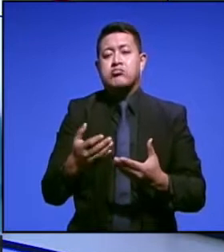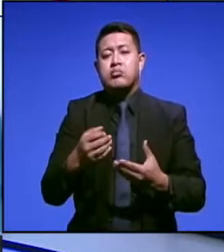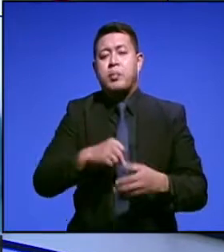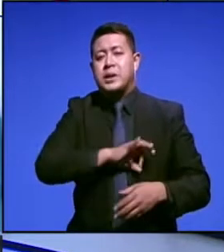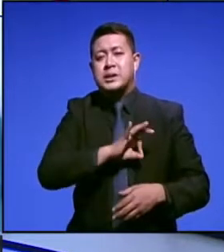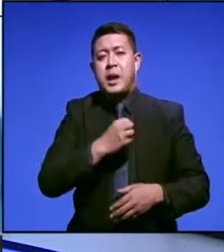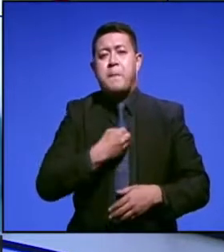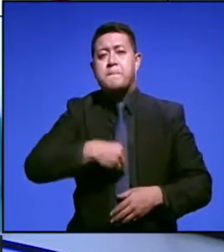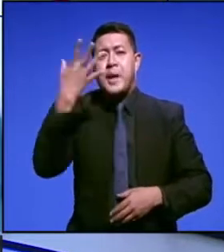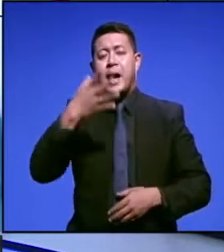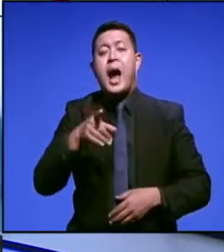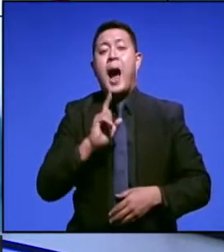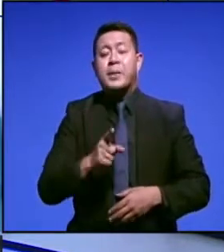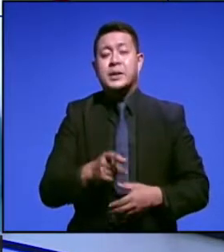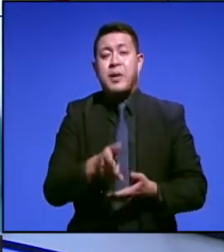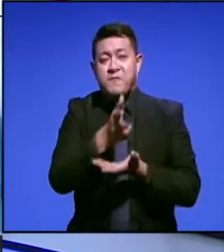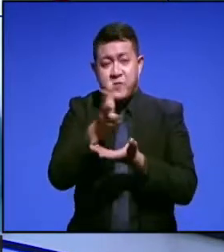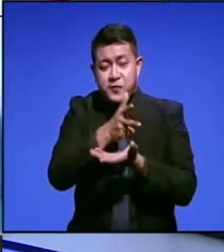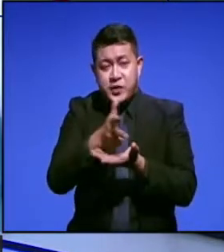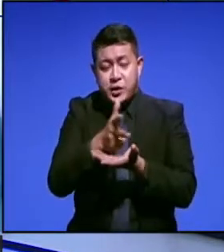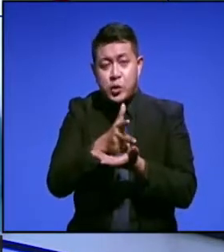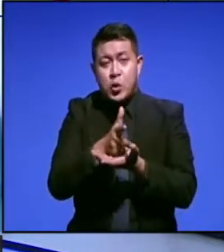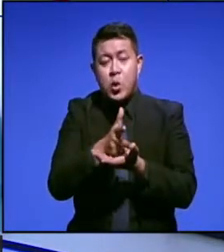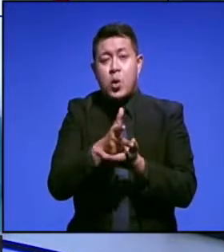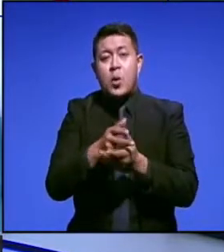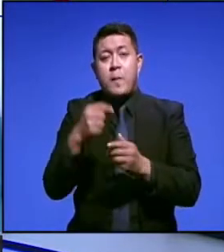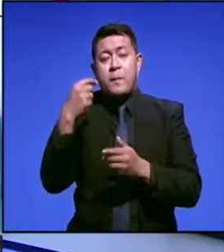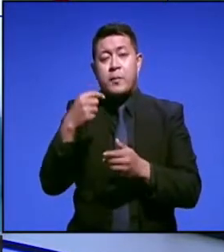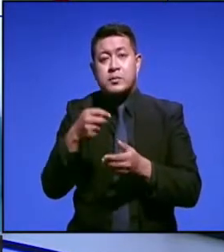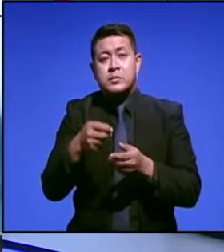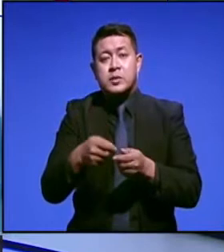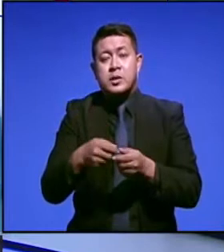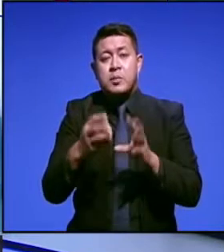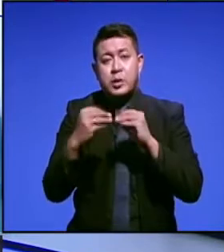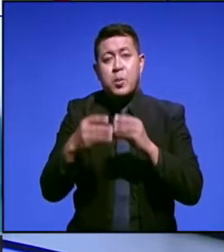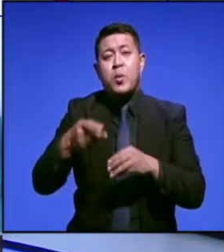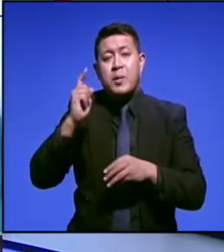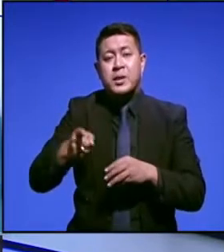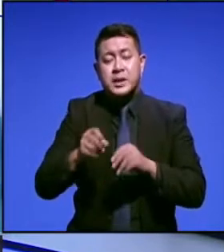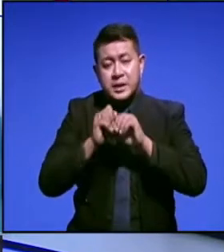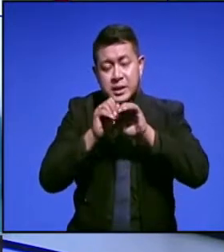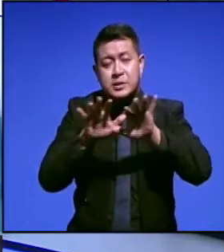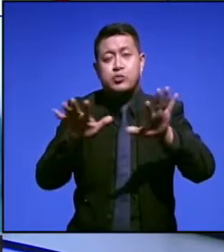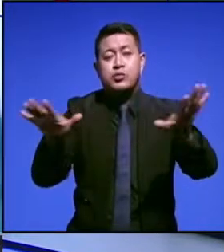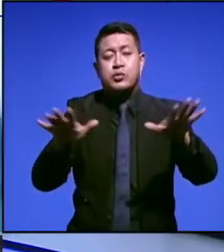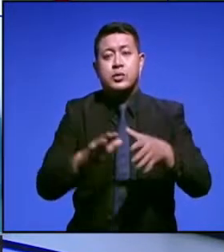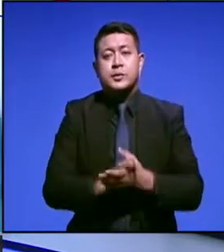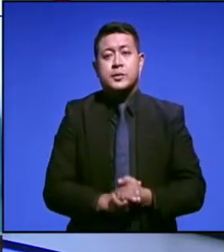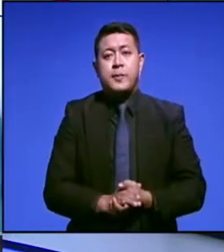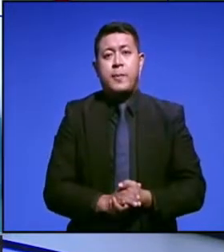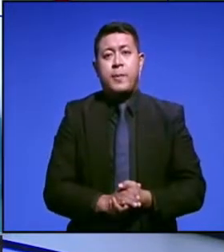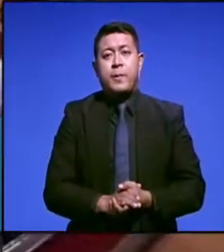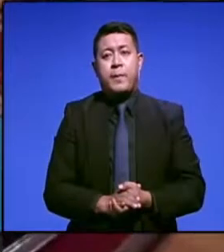mengapa video sidang Kabinet Paripurna 18 Juni lalu ini baru dirilis belakangan? Simak laporan khas redaksi berikut ini.